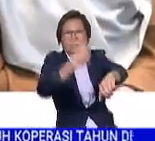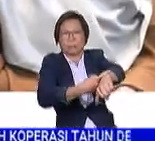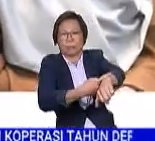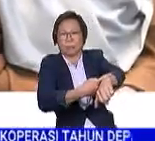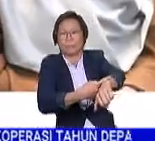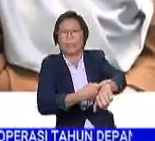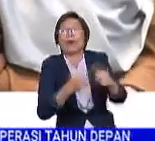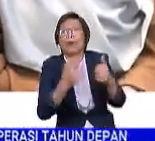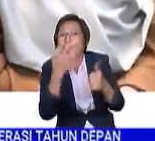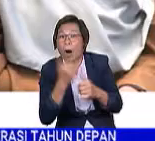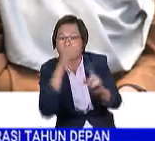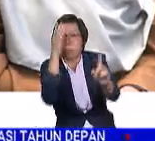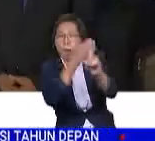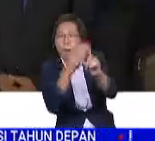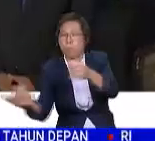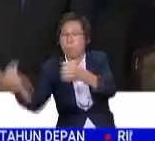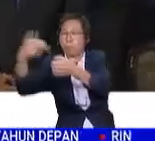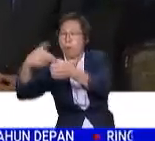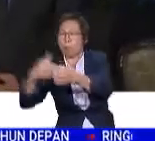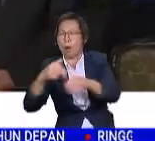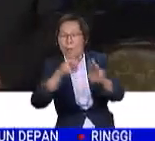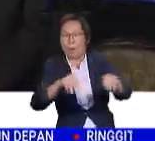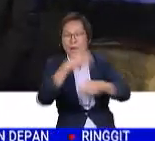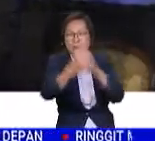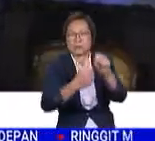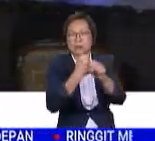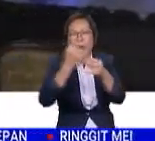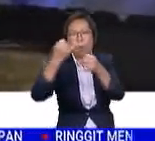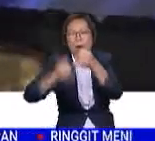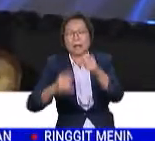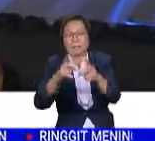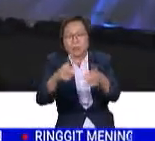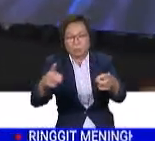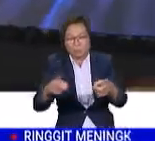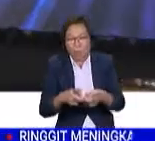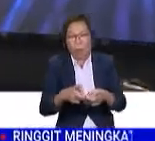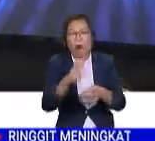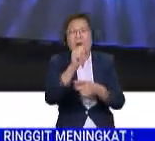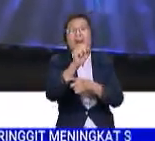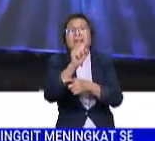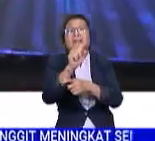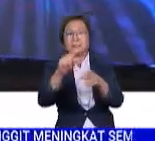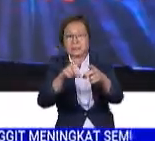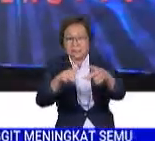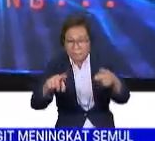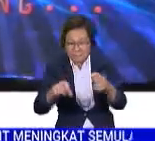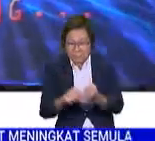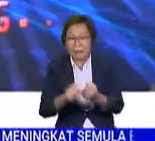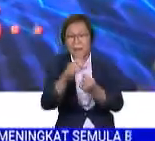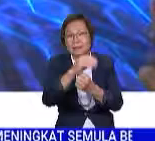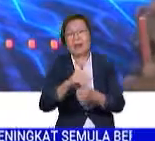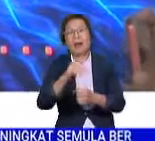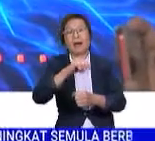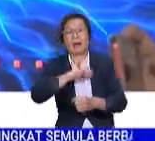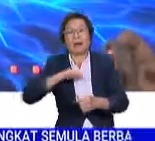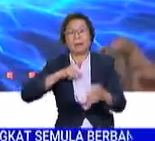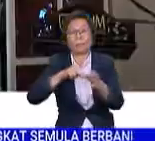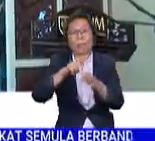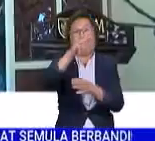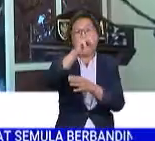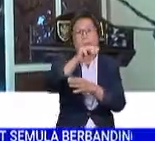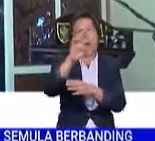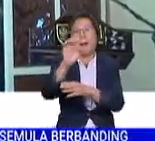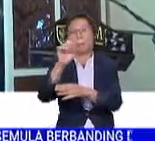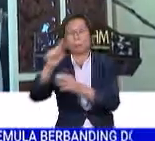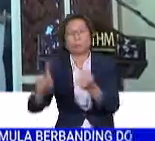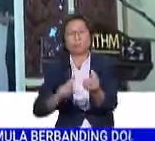diadakan dengan sasaran penyertaan pelajar tahun akhir diploma, ijazah sarjana muda dan ahli profesional MBOT. Datuk Seri Dr. Adham ditemui